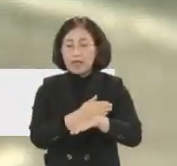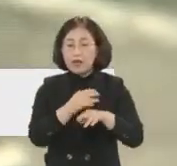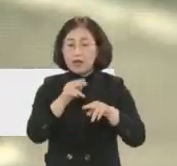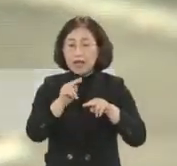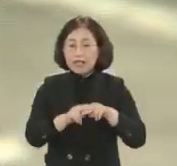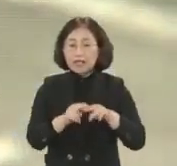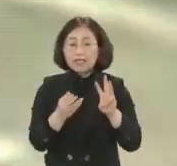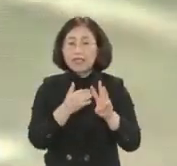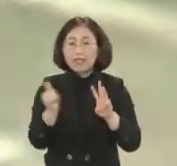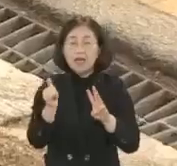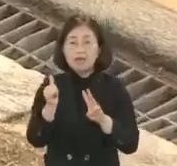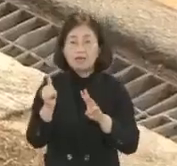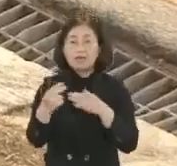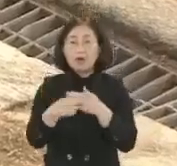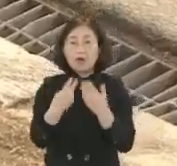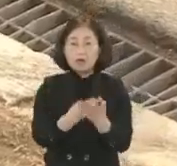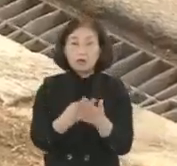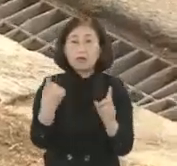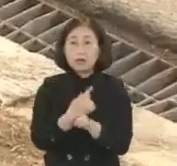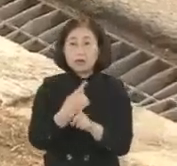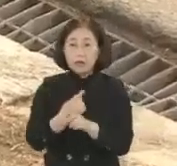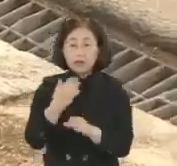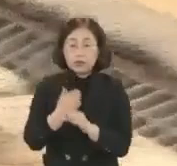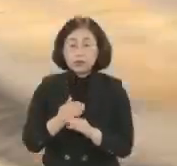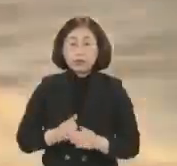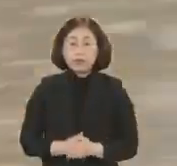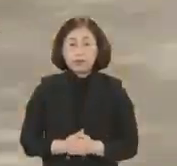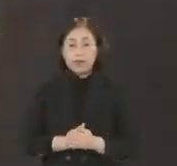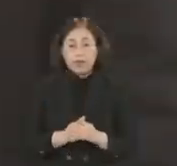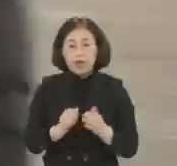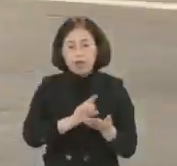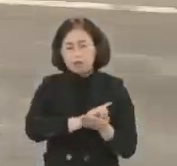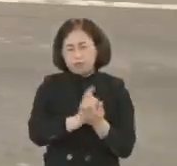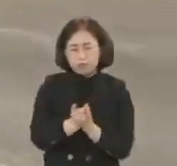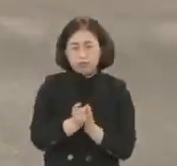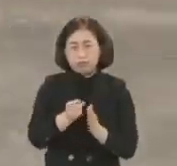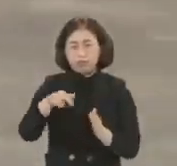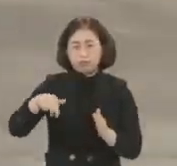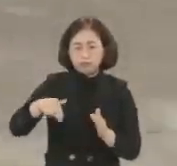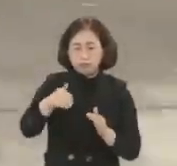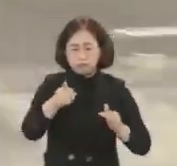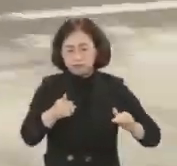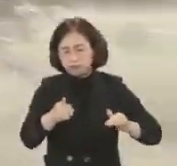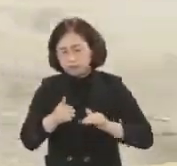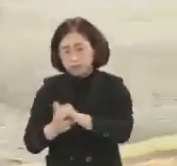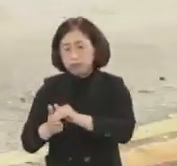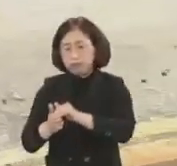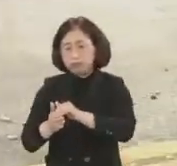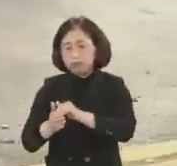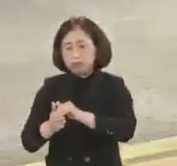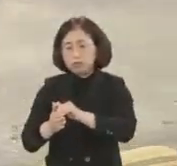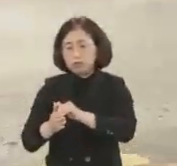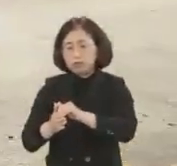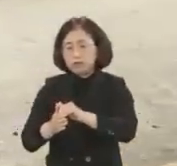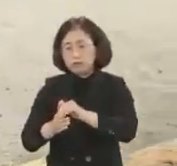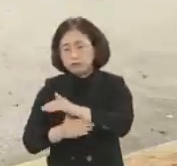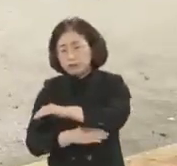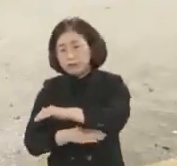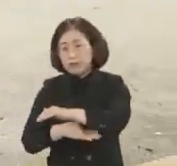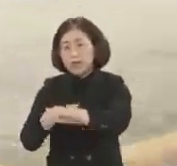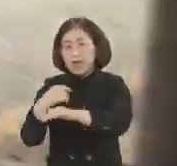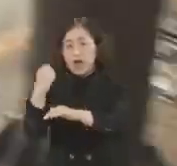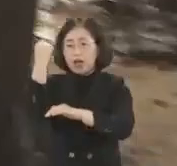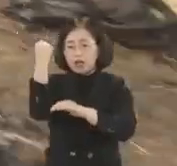치료를 받고 있습니다. 사고 차량은 속도를 이기지 못하고 도로 경계석부터 충격했습니다. 그리고 도로 표지판이